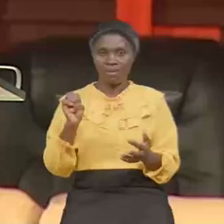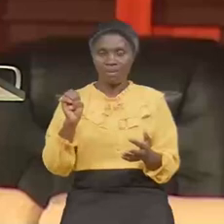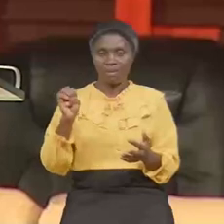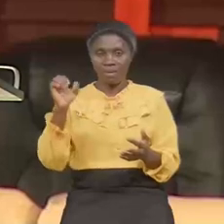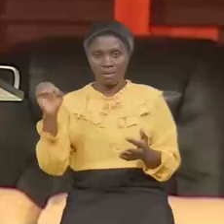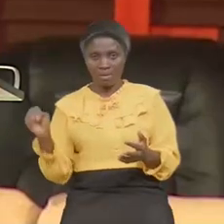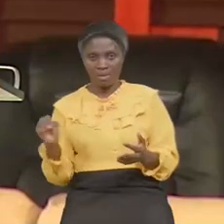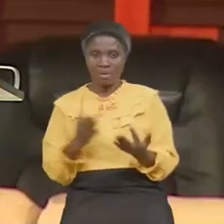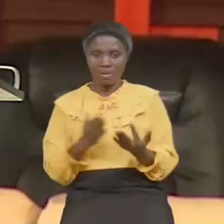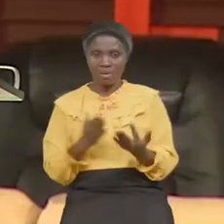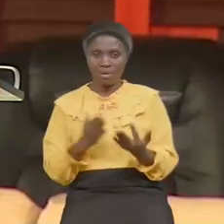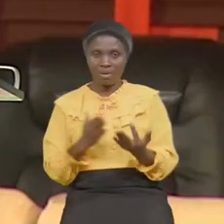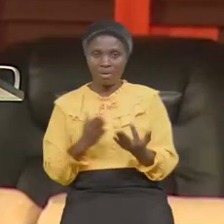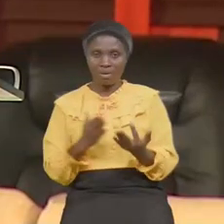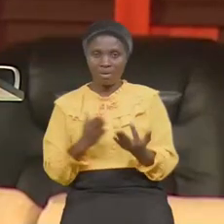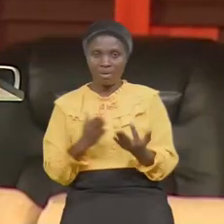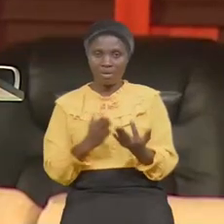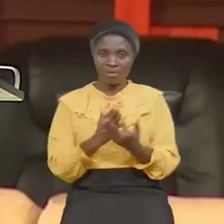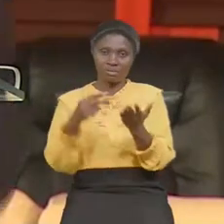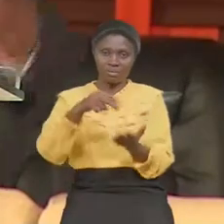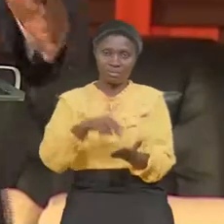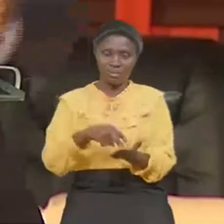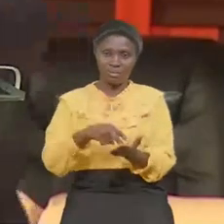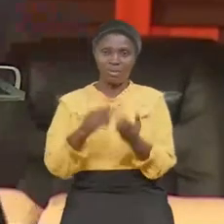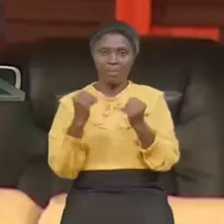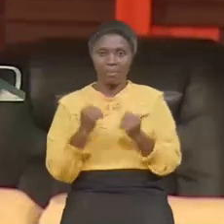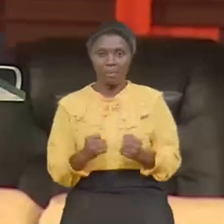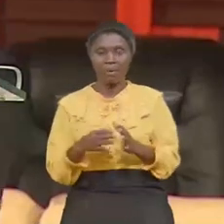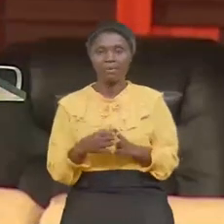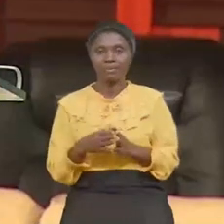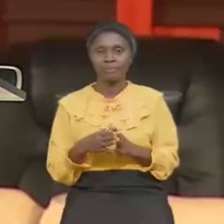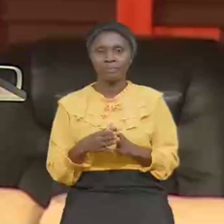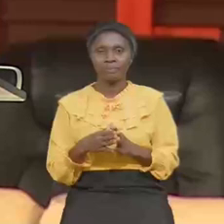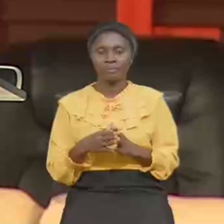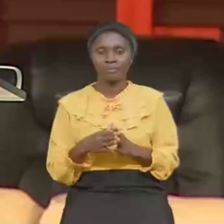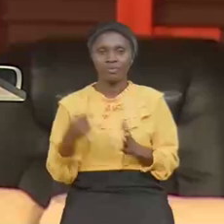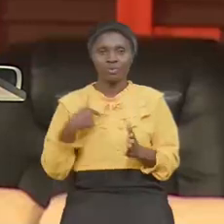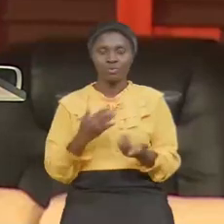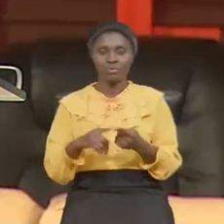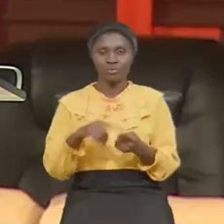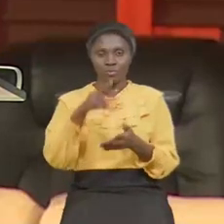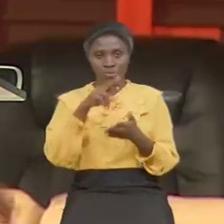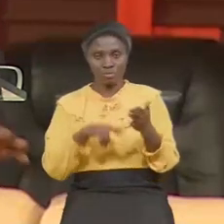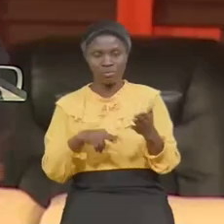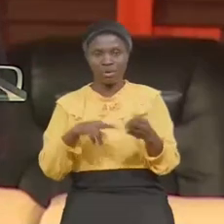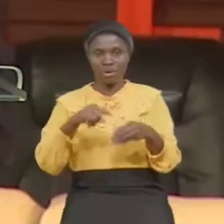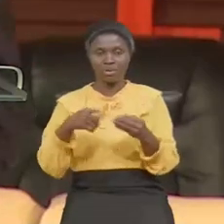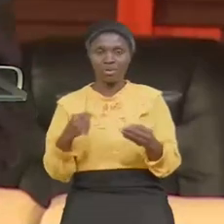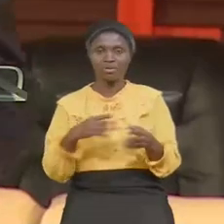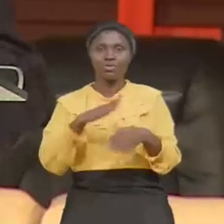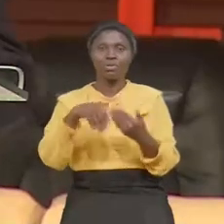travers sa puissance résurrection. Nous allons voir toute l'histoire. Premièrement,